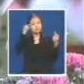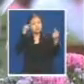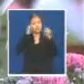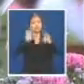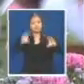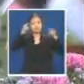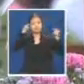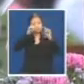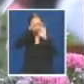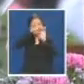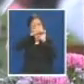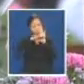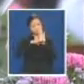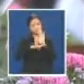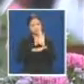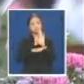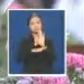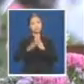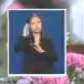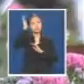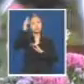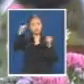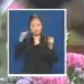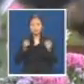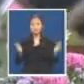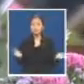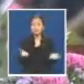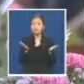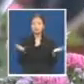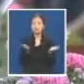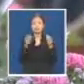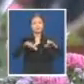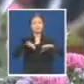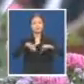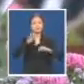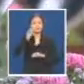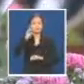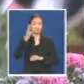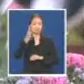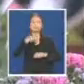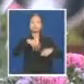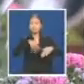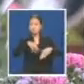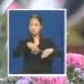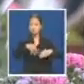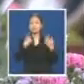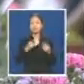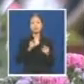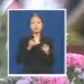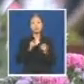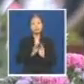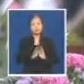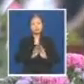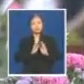าลในงานสนับสนุนในการสนับสนุนการจัดสวัสดิการชุมชนและเปิดงานสมัชชาส